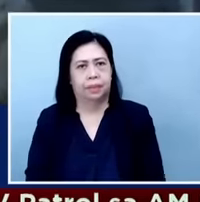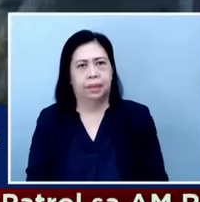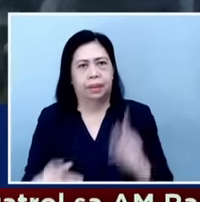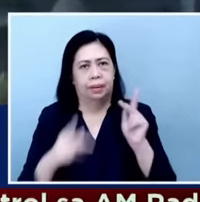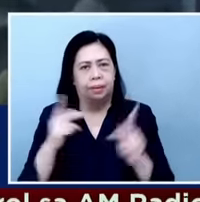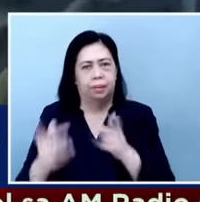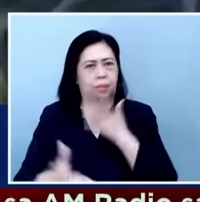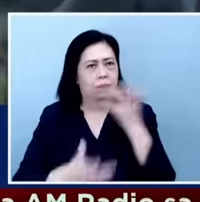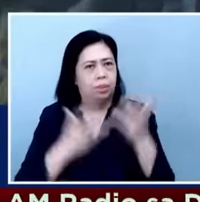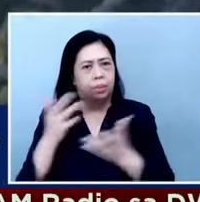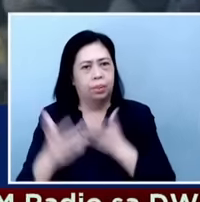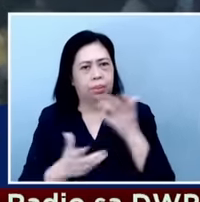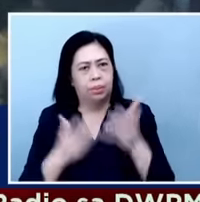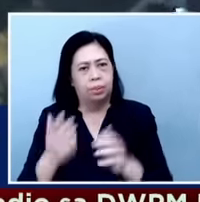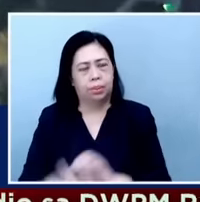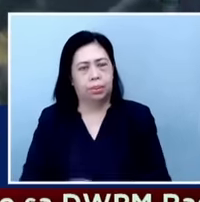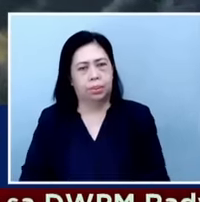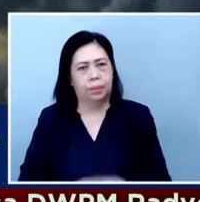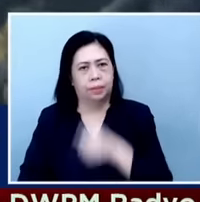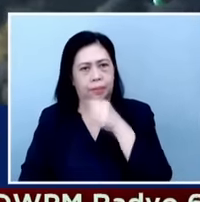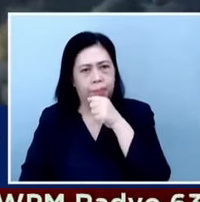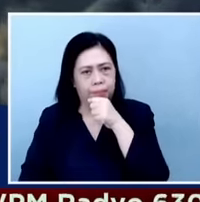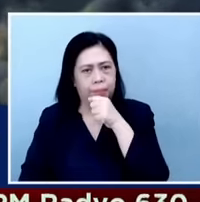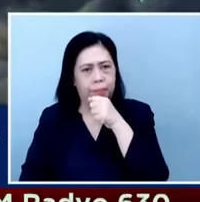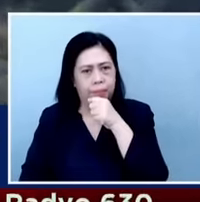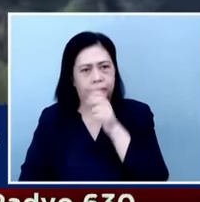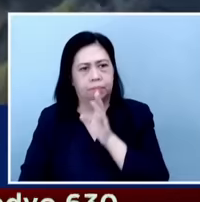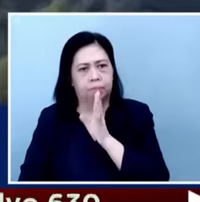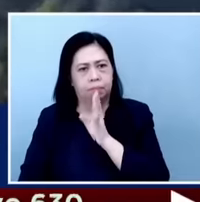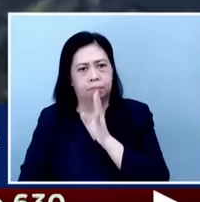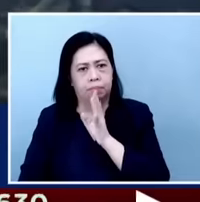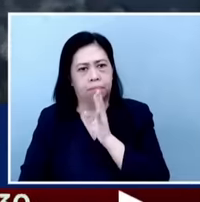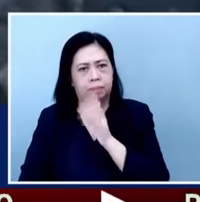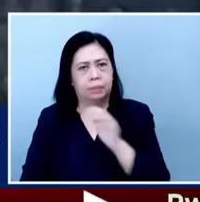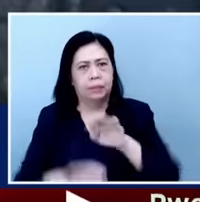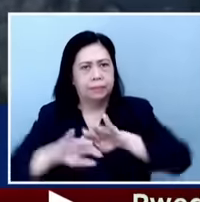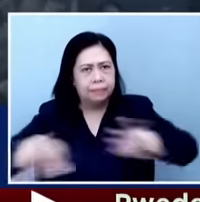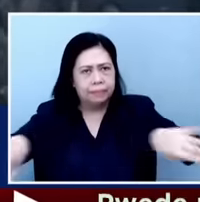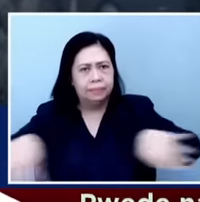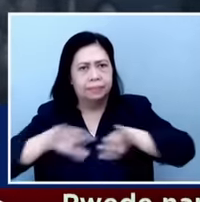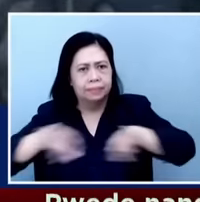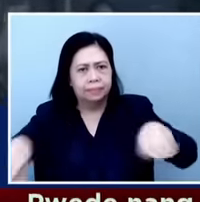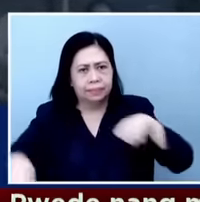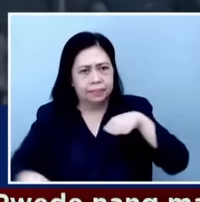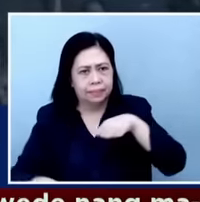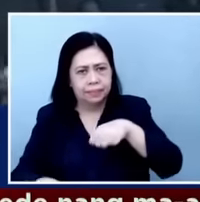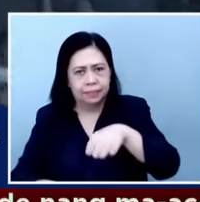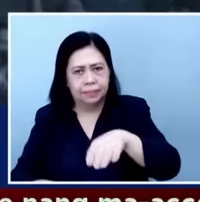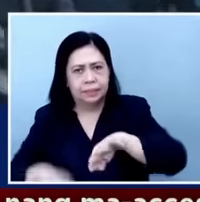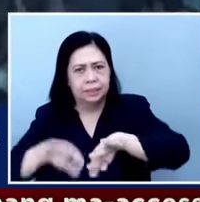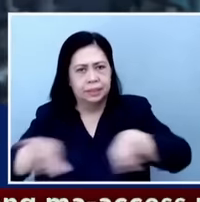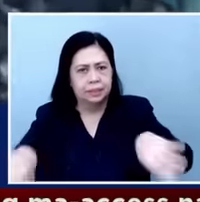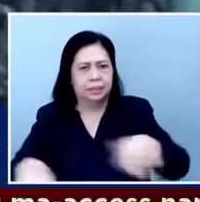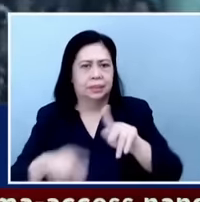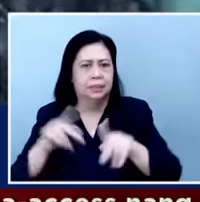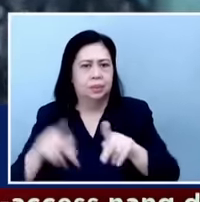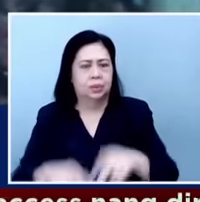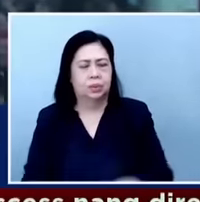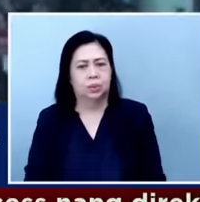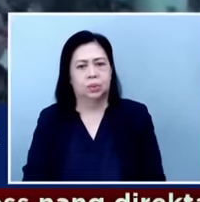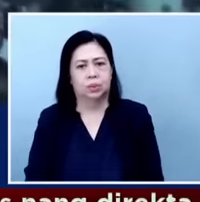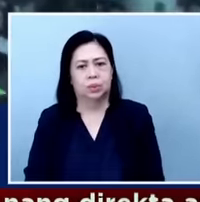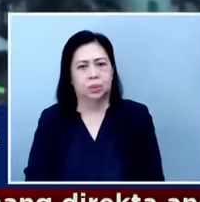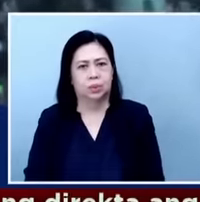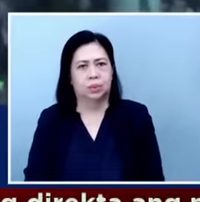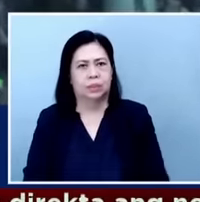pong announcer na kung saan ay papadaanin ang andas dahil yun po nagiging dahilan na